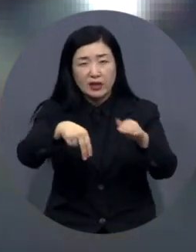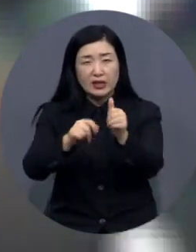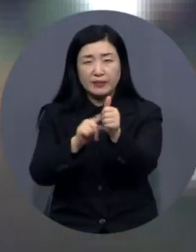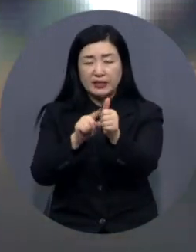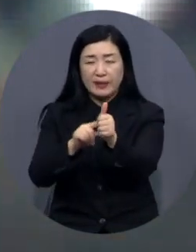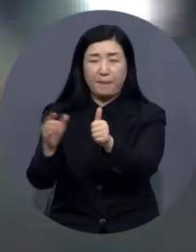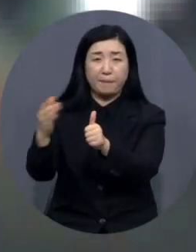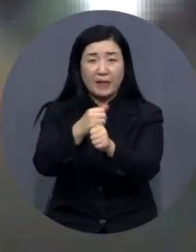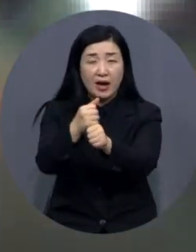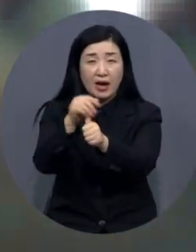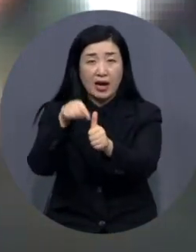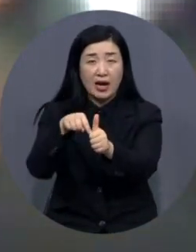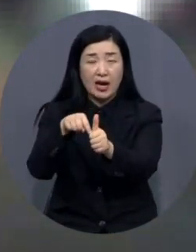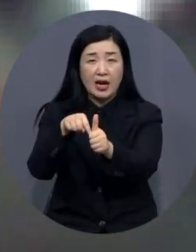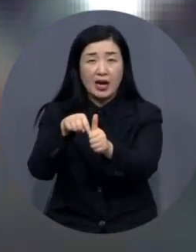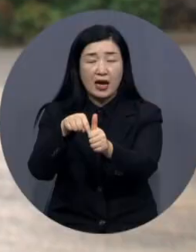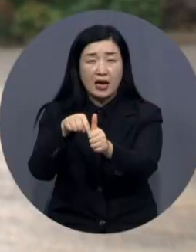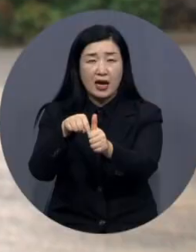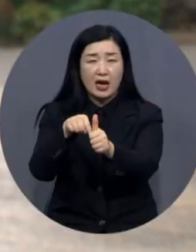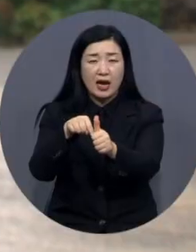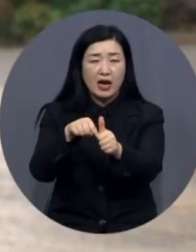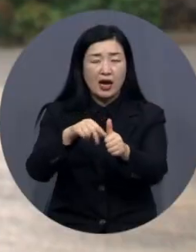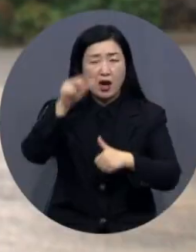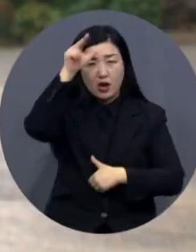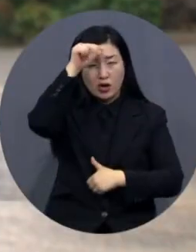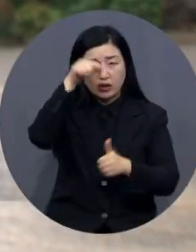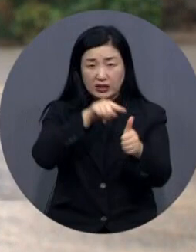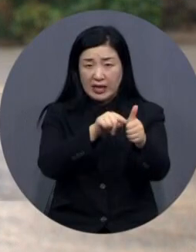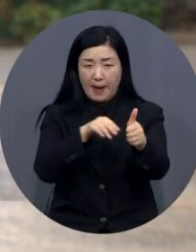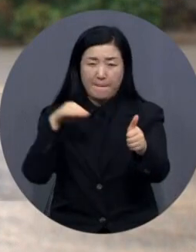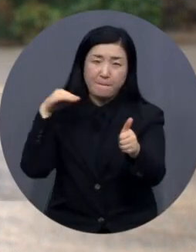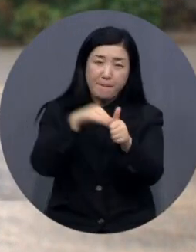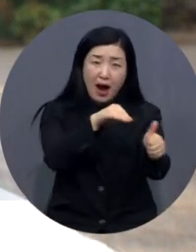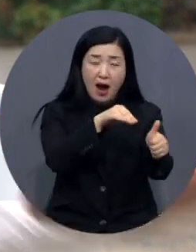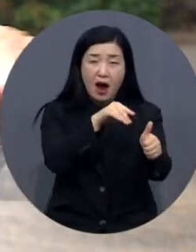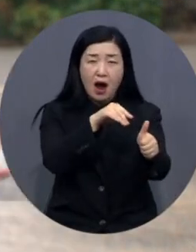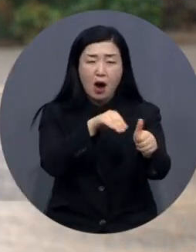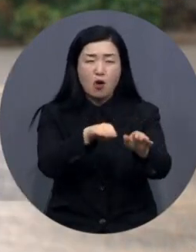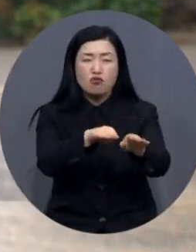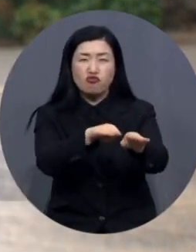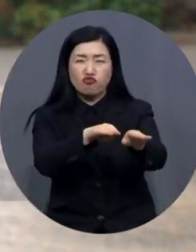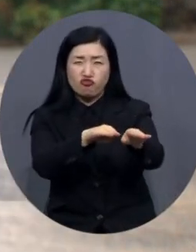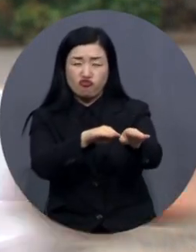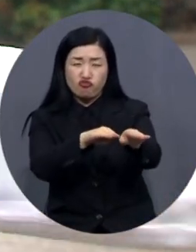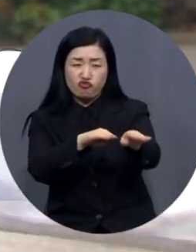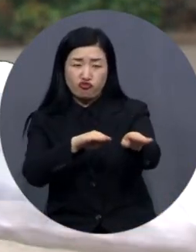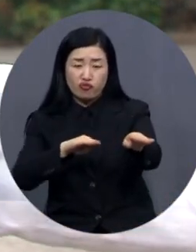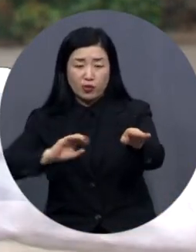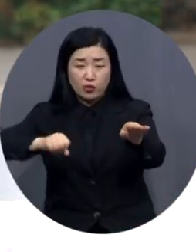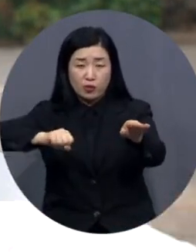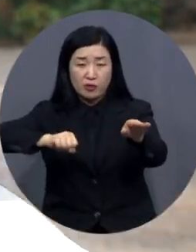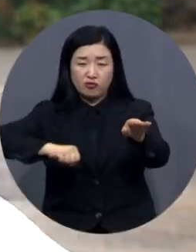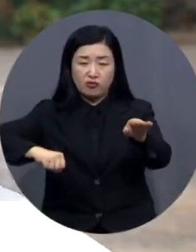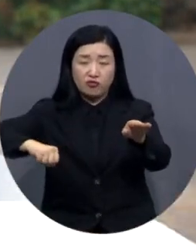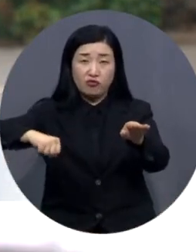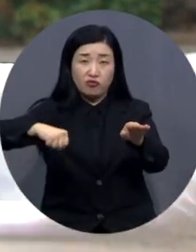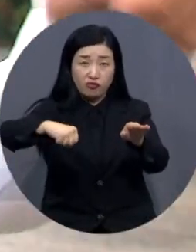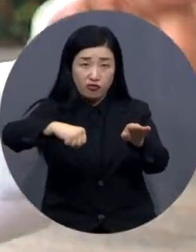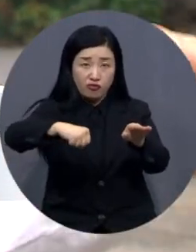제압합니다. 경찰차 한번 쳤고 또 후진하면서 그때 마침 배달 오토바이 일로 지나가는